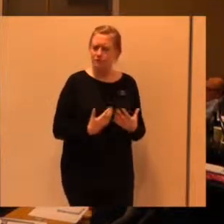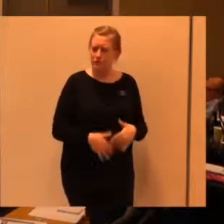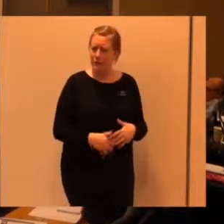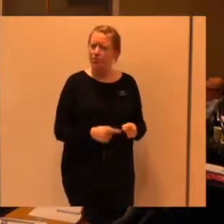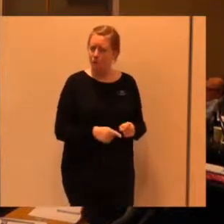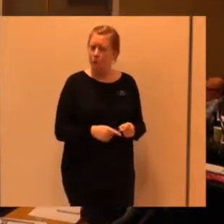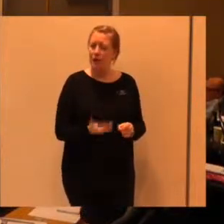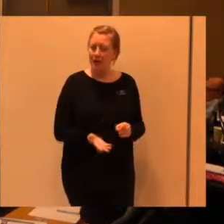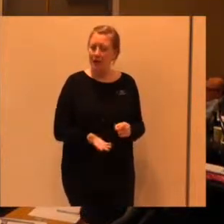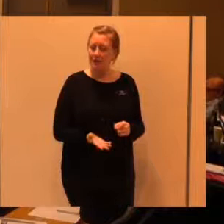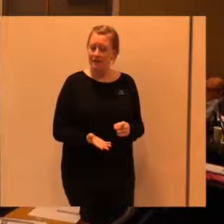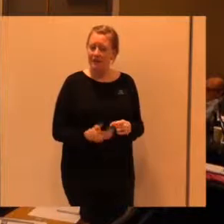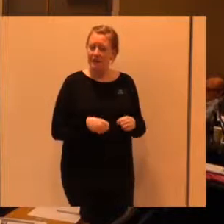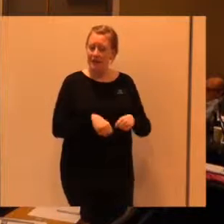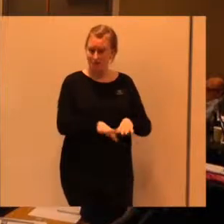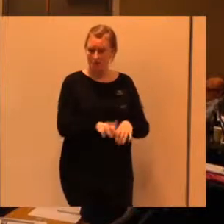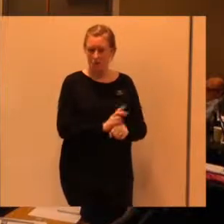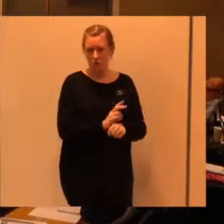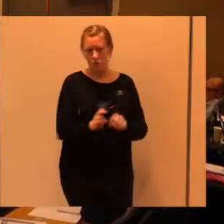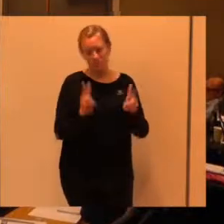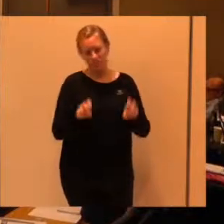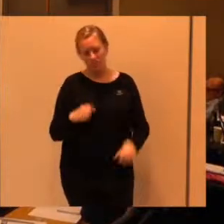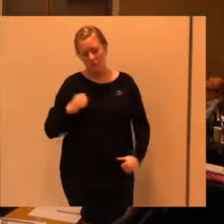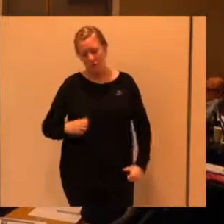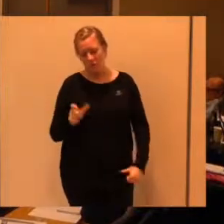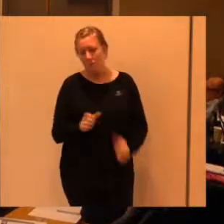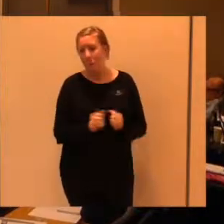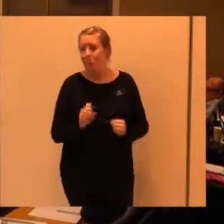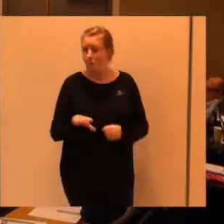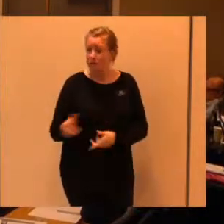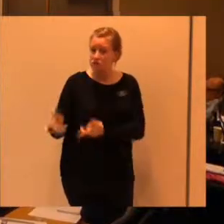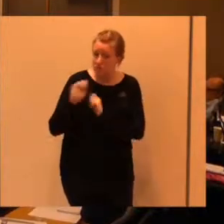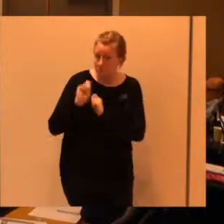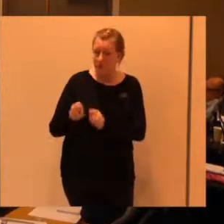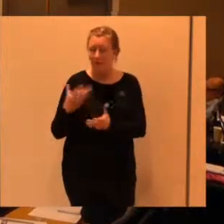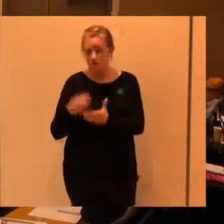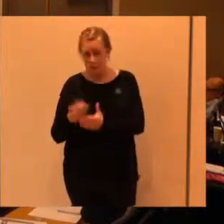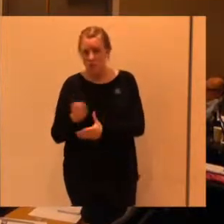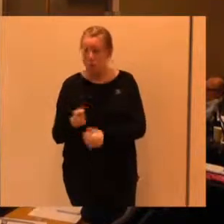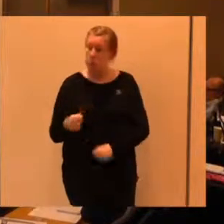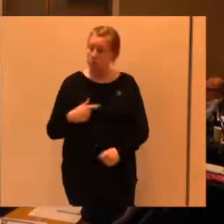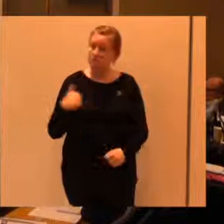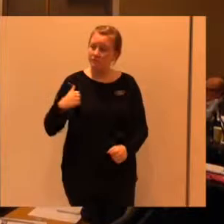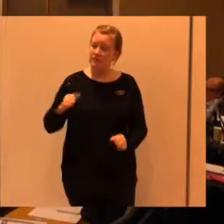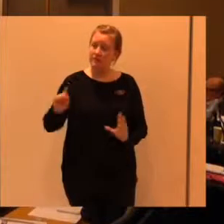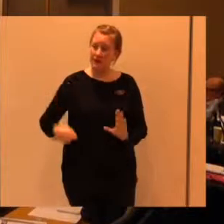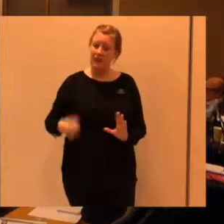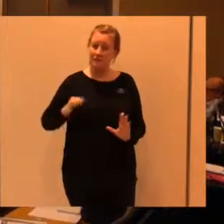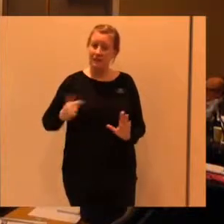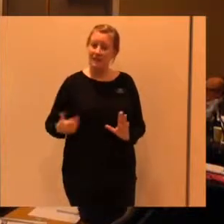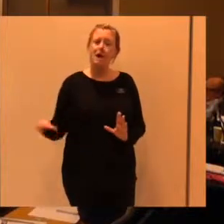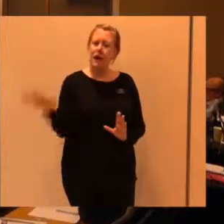det för leveranskontroller. Det är ett tråkigt ord. Men när man köper eller upphandlar någonting så kommer man att ställa krav på tillgänglighet. Det kommer